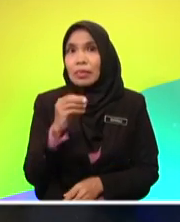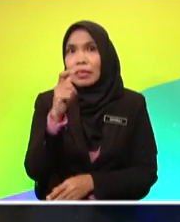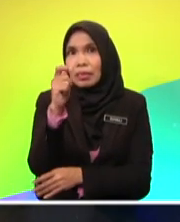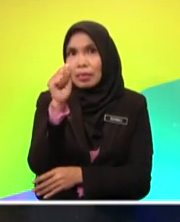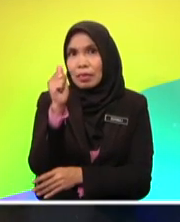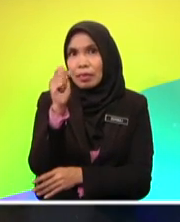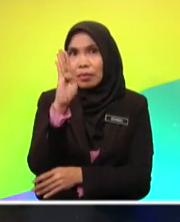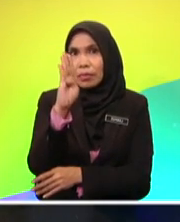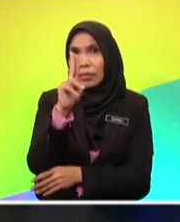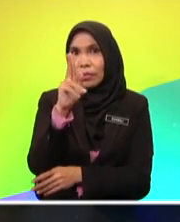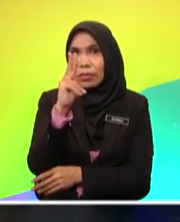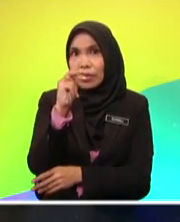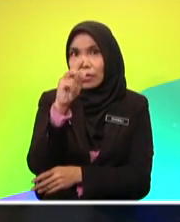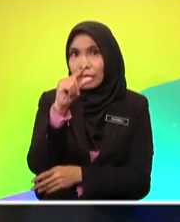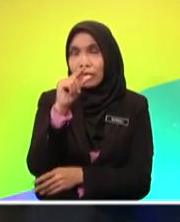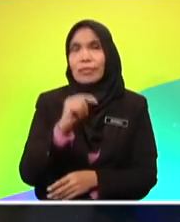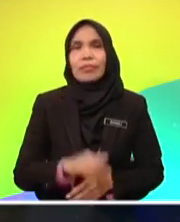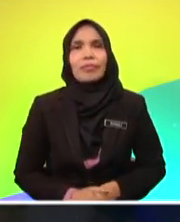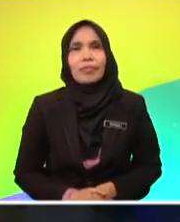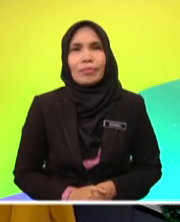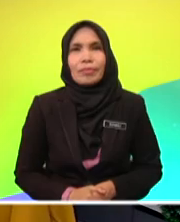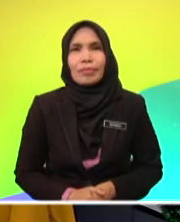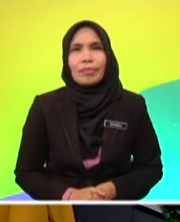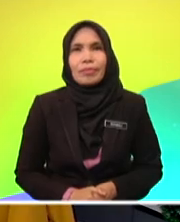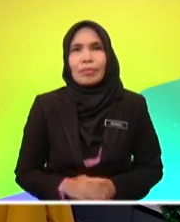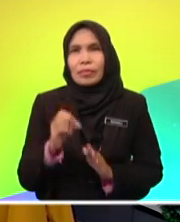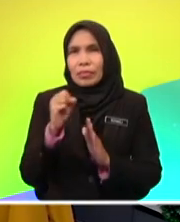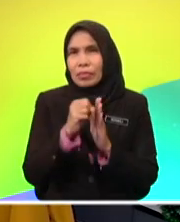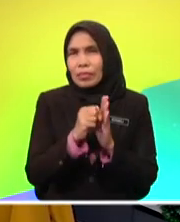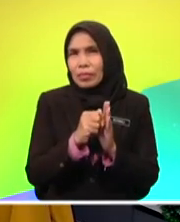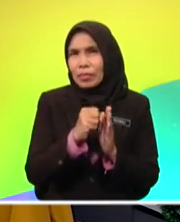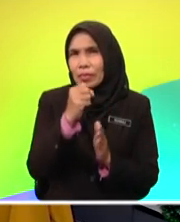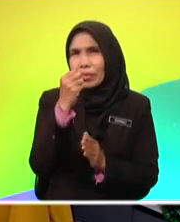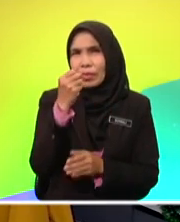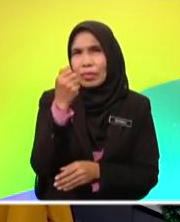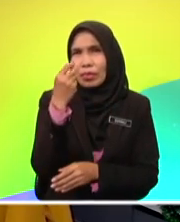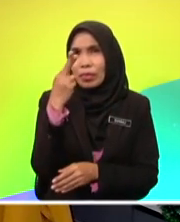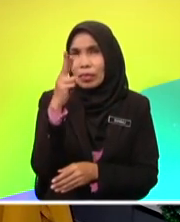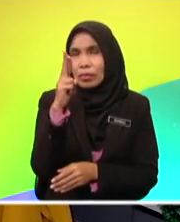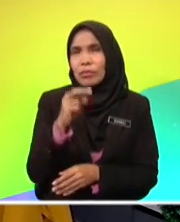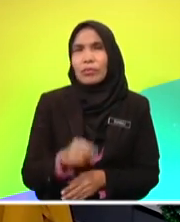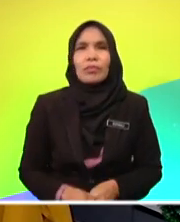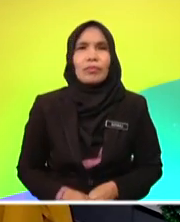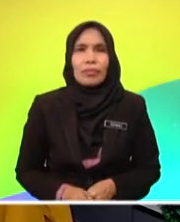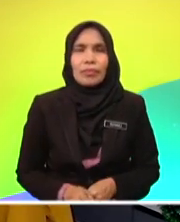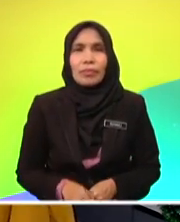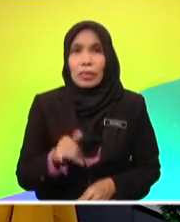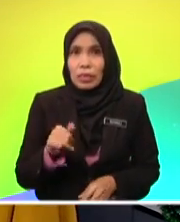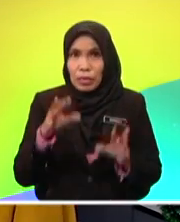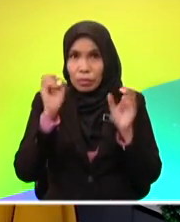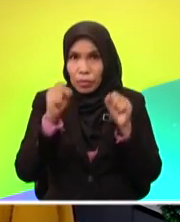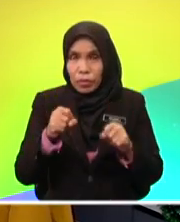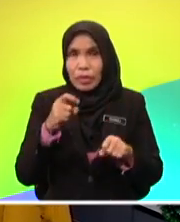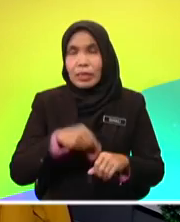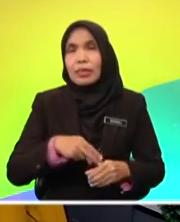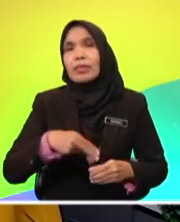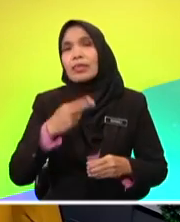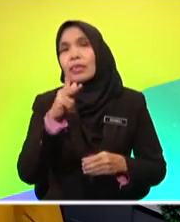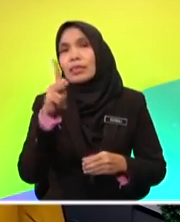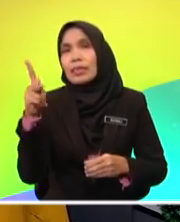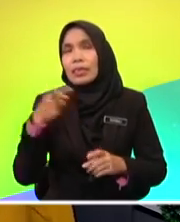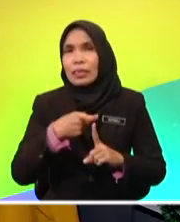pokok kelapa. Seribu macam perkara ataupun benda yang boleh kita hasilkan dari pokok